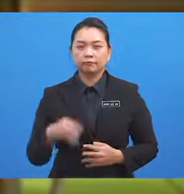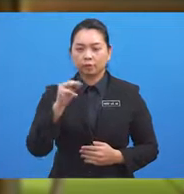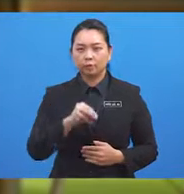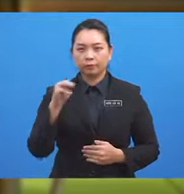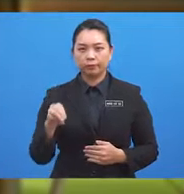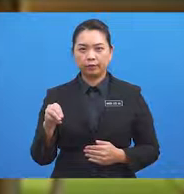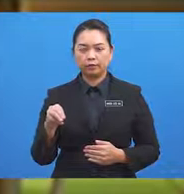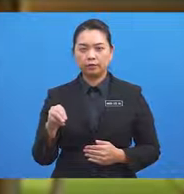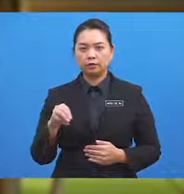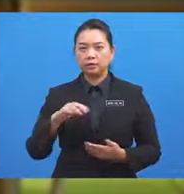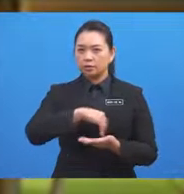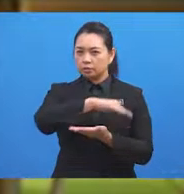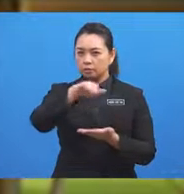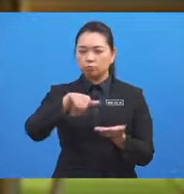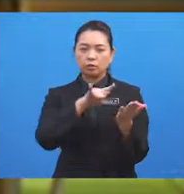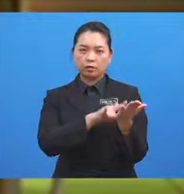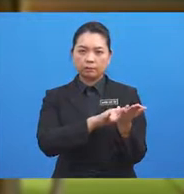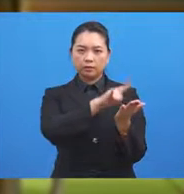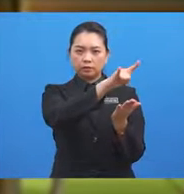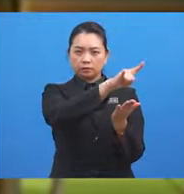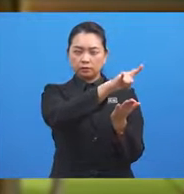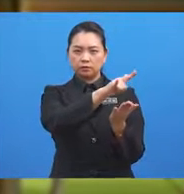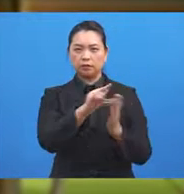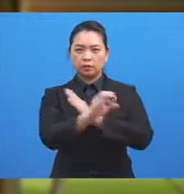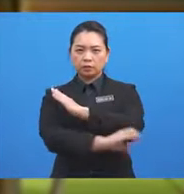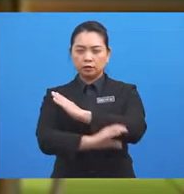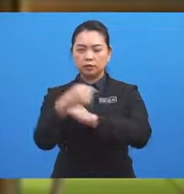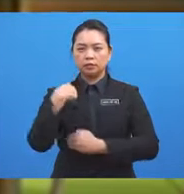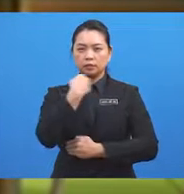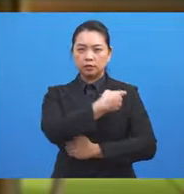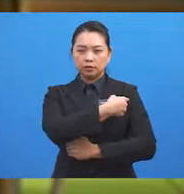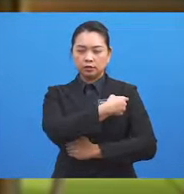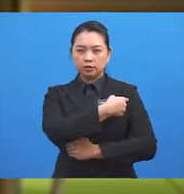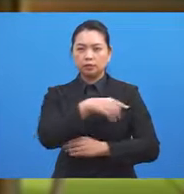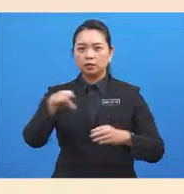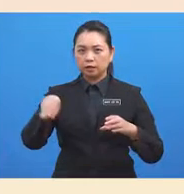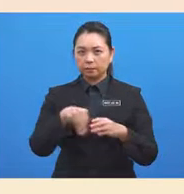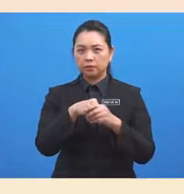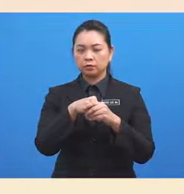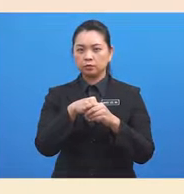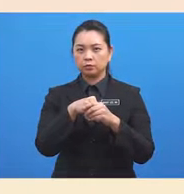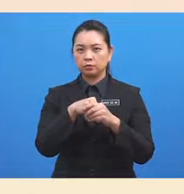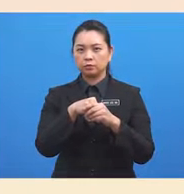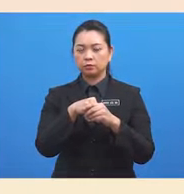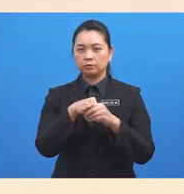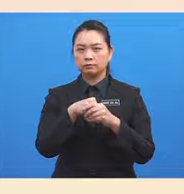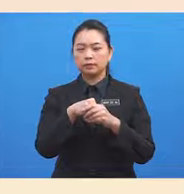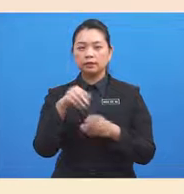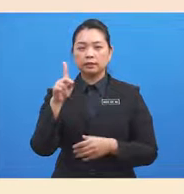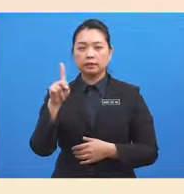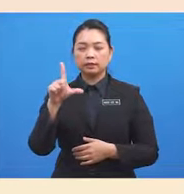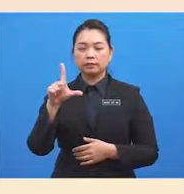Murid-murid, semua lapangan terbang di negara kita termasuklah lapangan terbang terbesar di